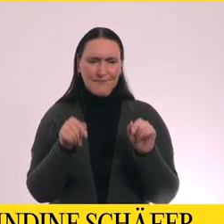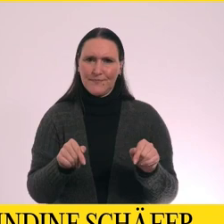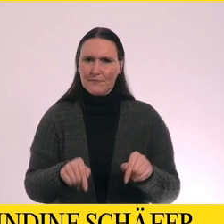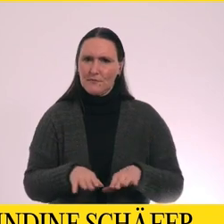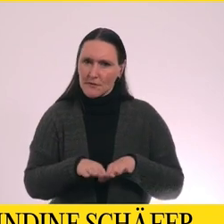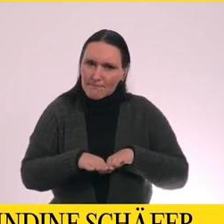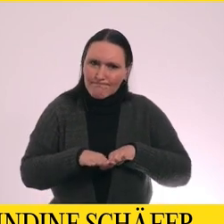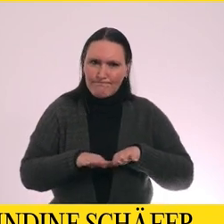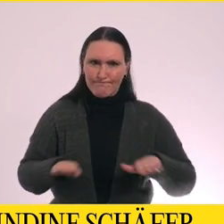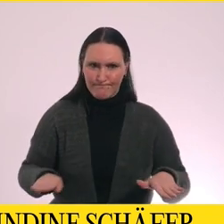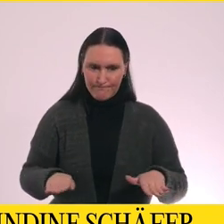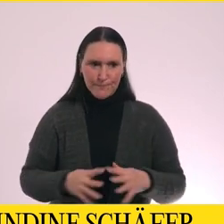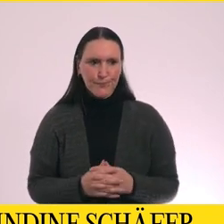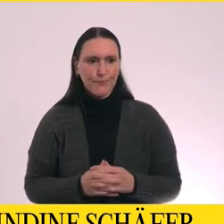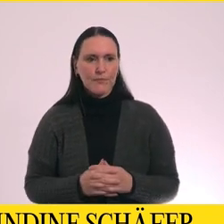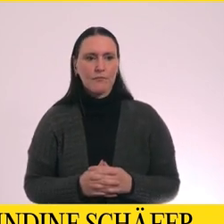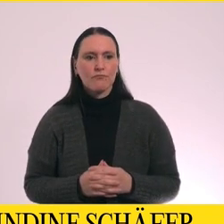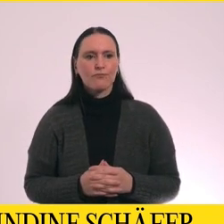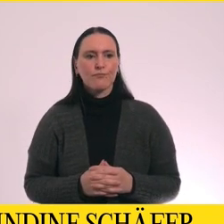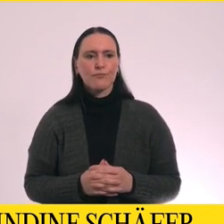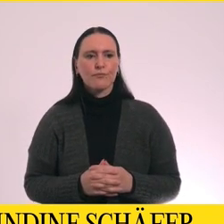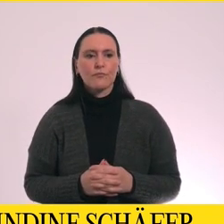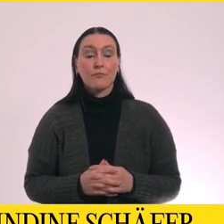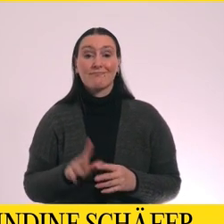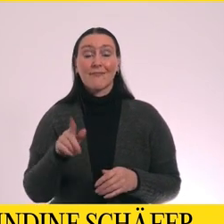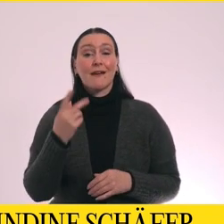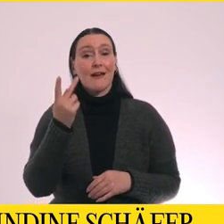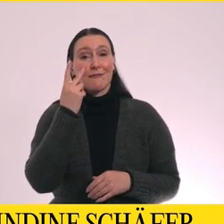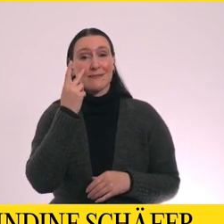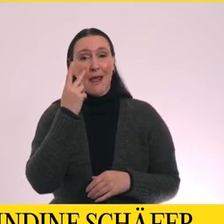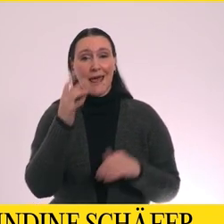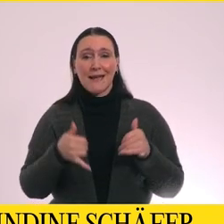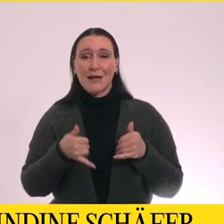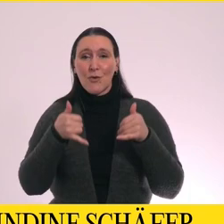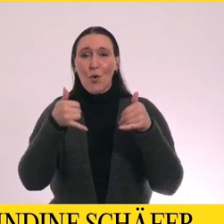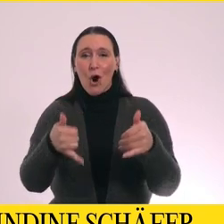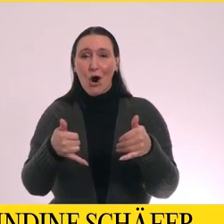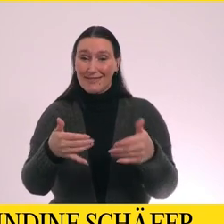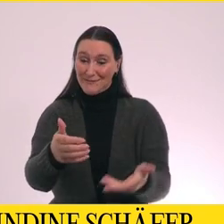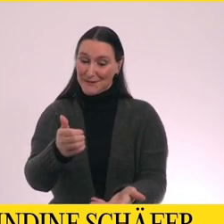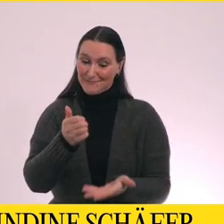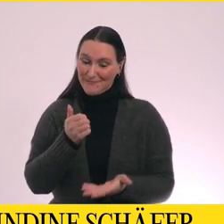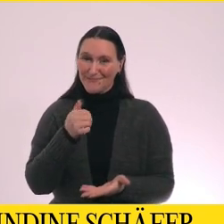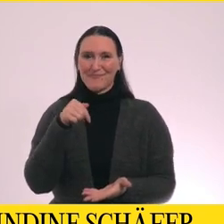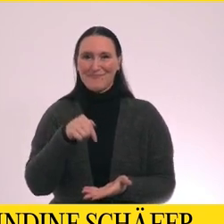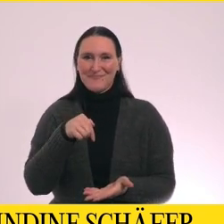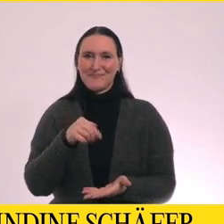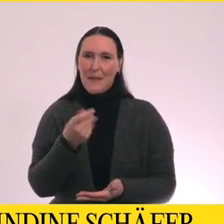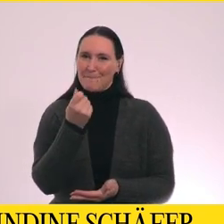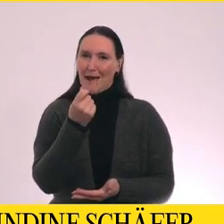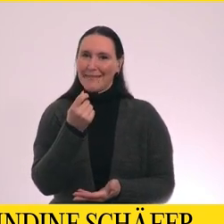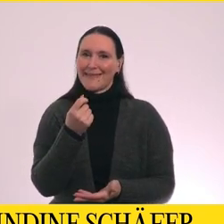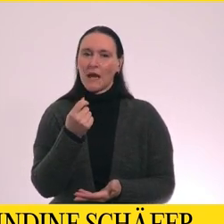If we receive the visible award, we would like to apply the money towards our